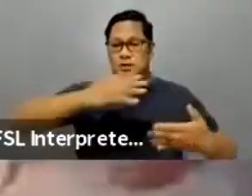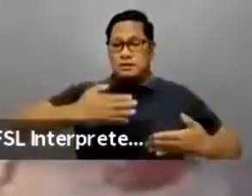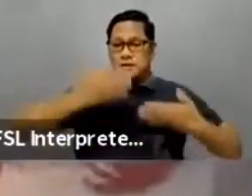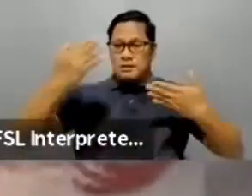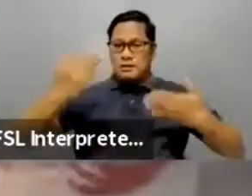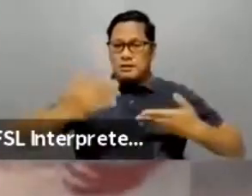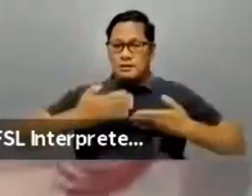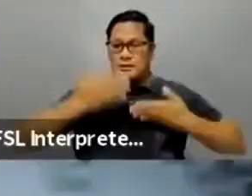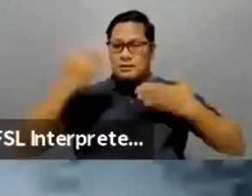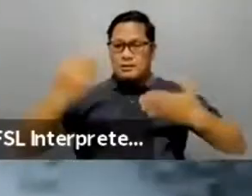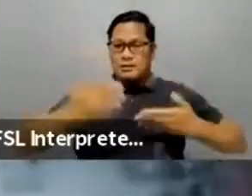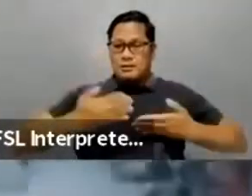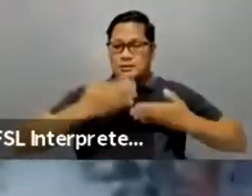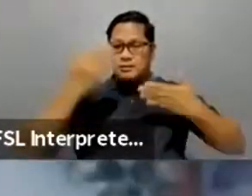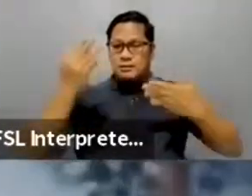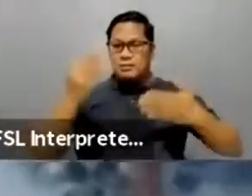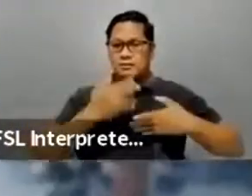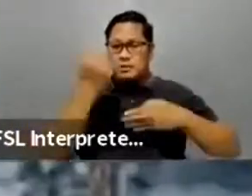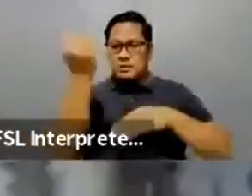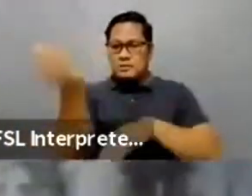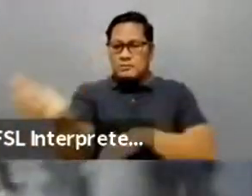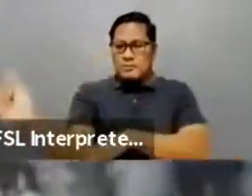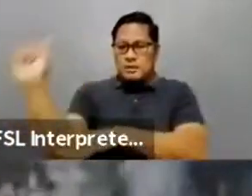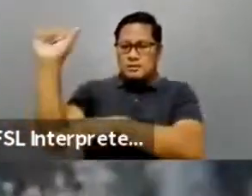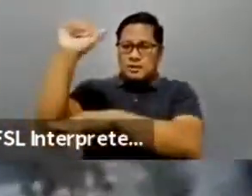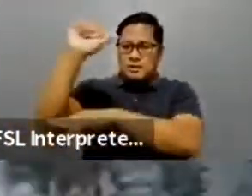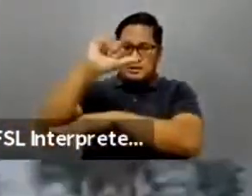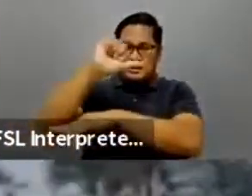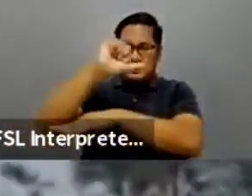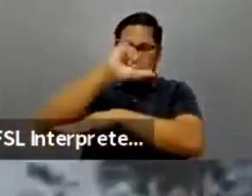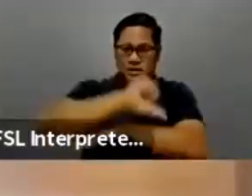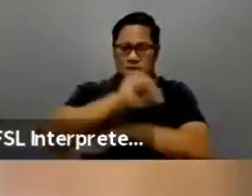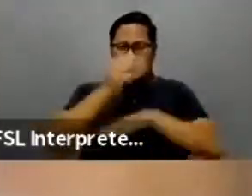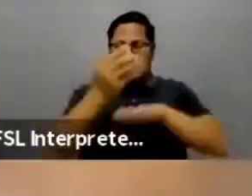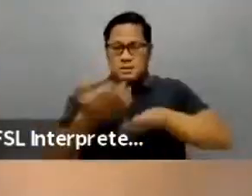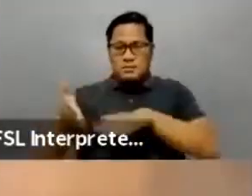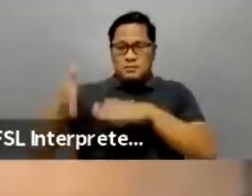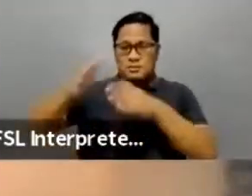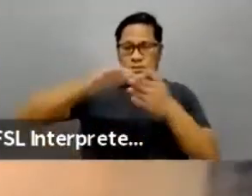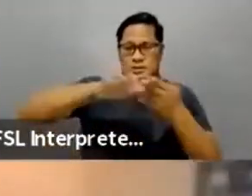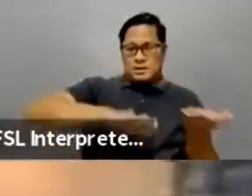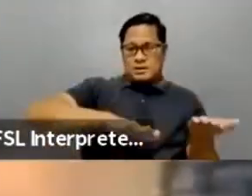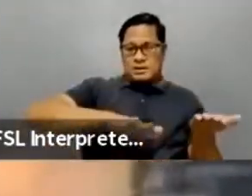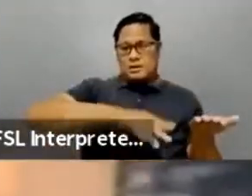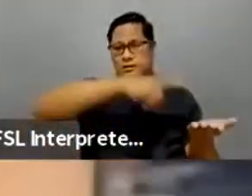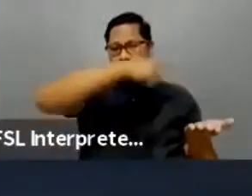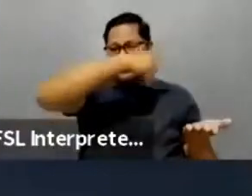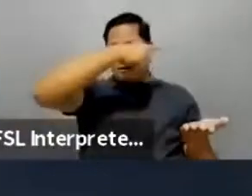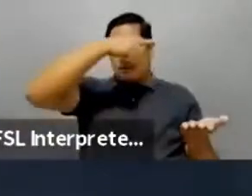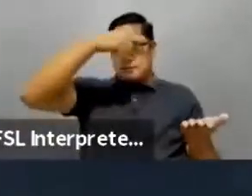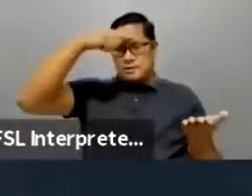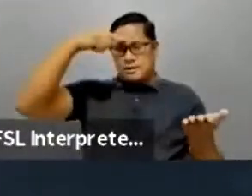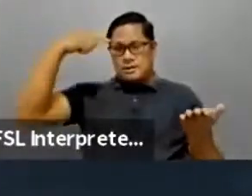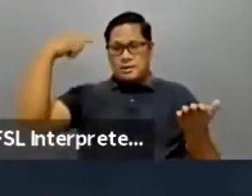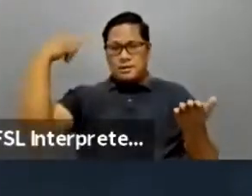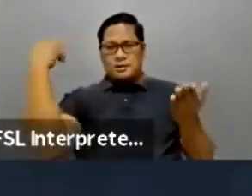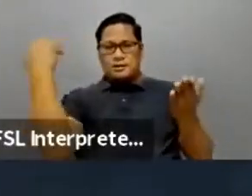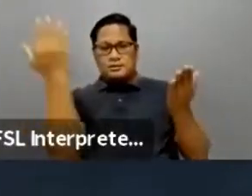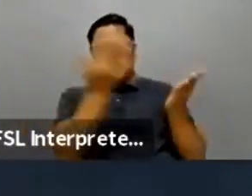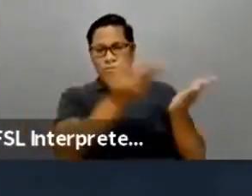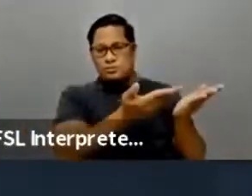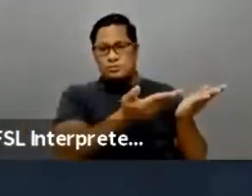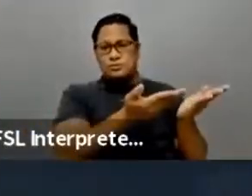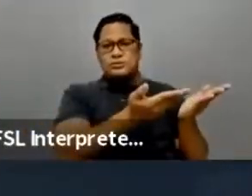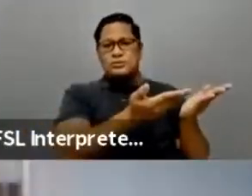Aming bigaya na pagkay mga amin, ang mamatay ng dahil